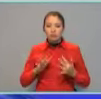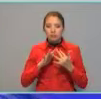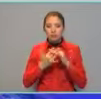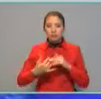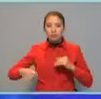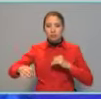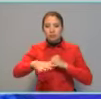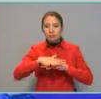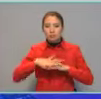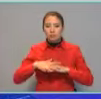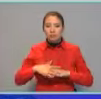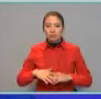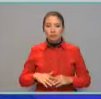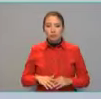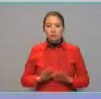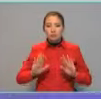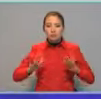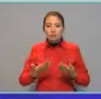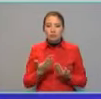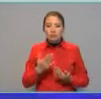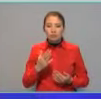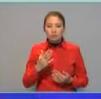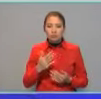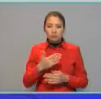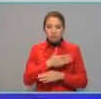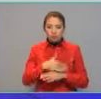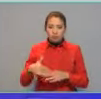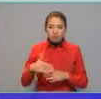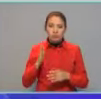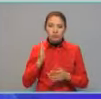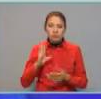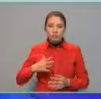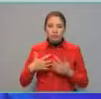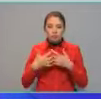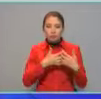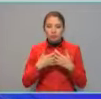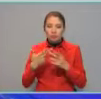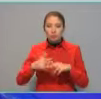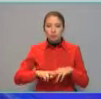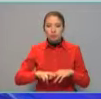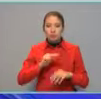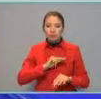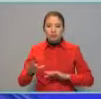көлемінде мөлтек аудандарда көшелерде болып жатқан даудамайдың бәрі ол атқарушы билікке